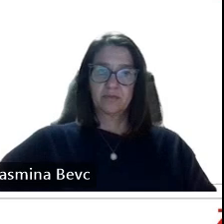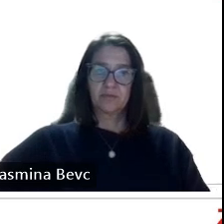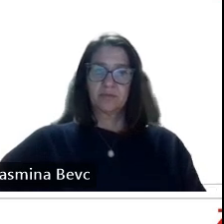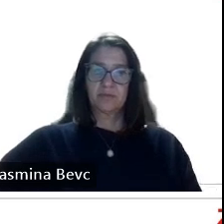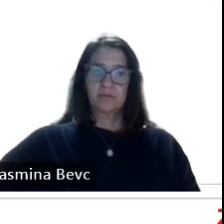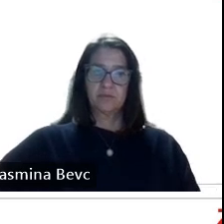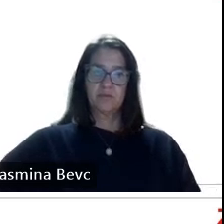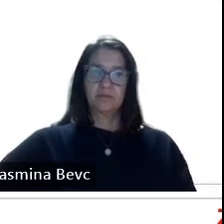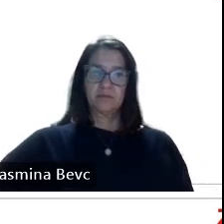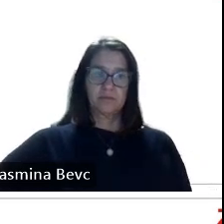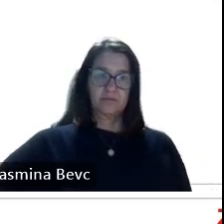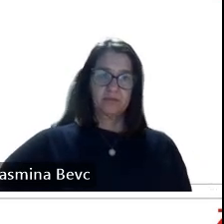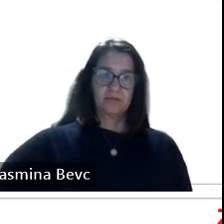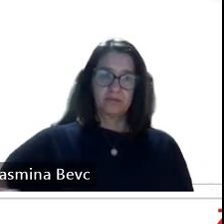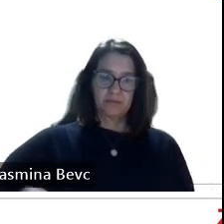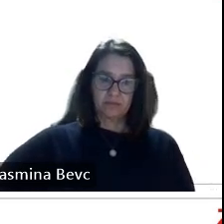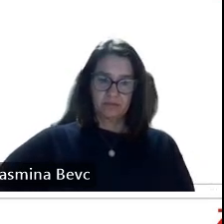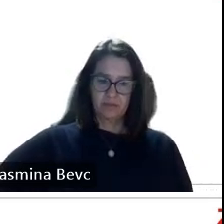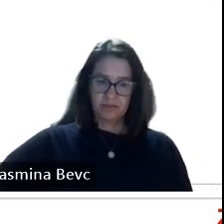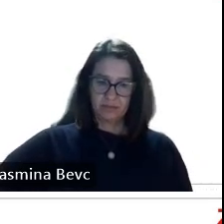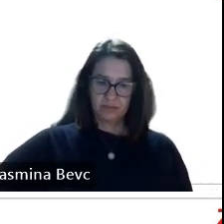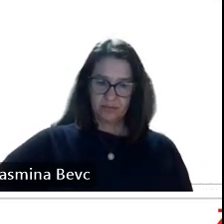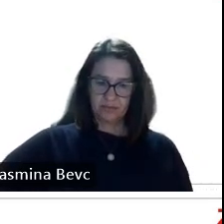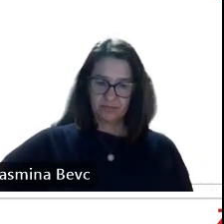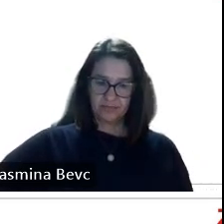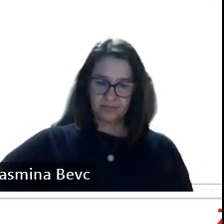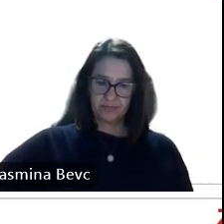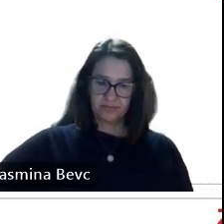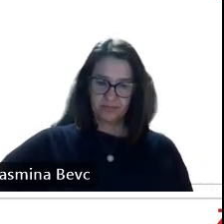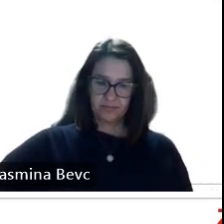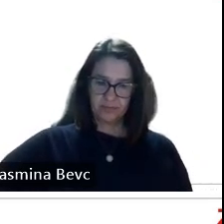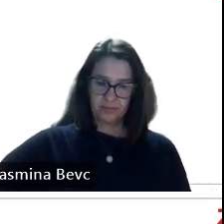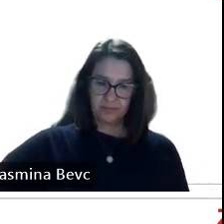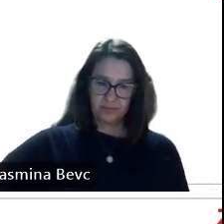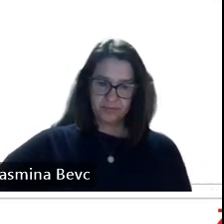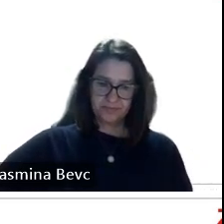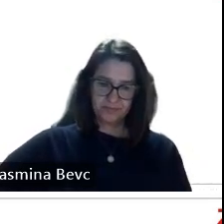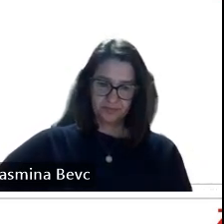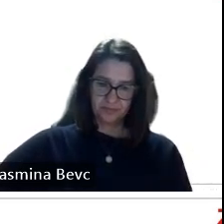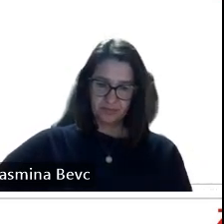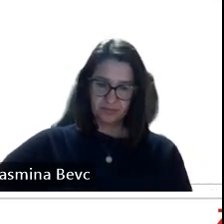malo. 2% po naših izkušnjah.